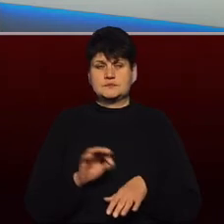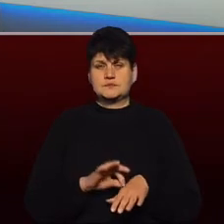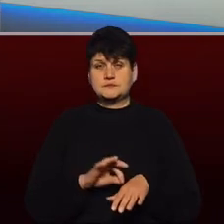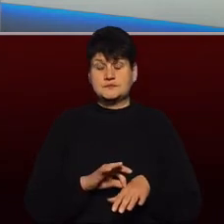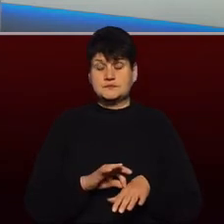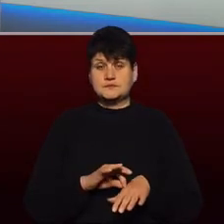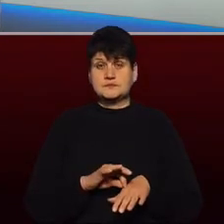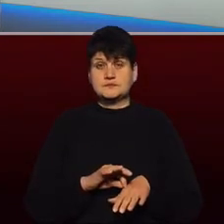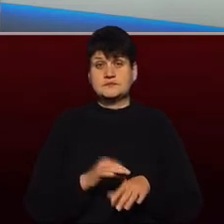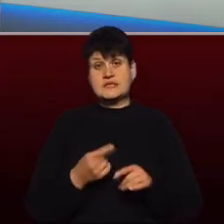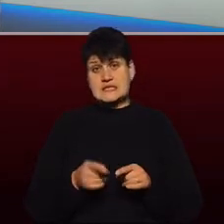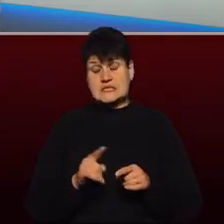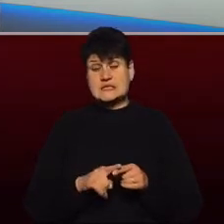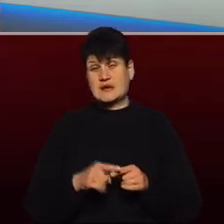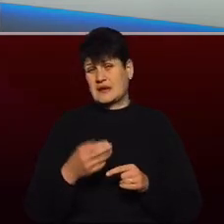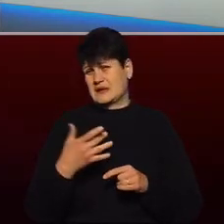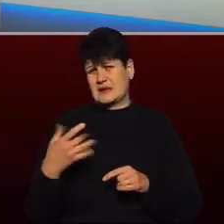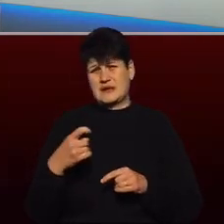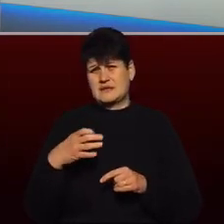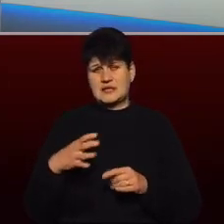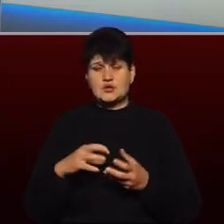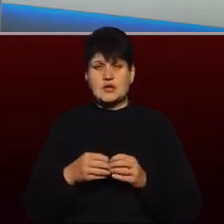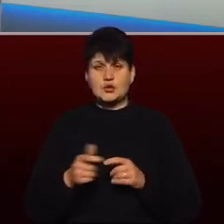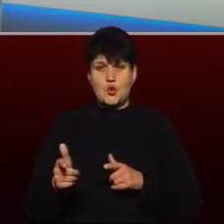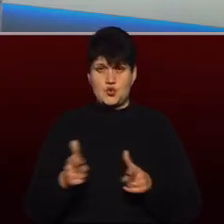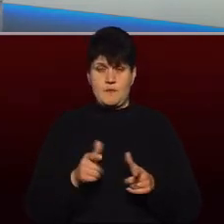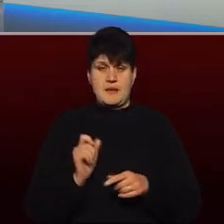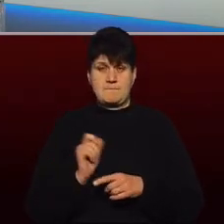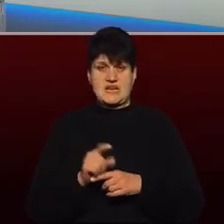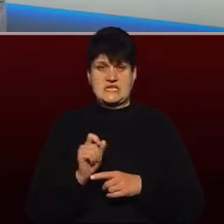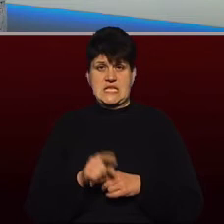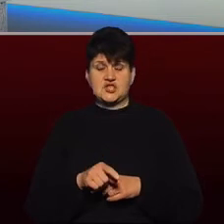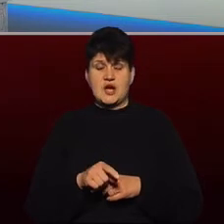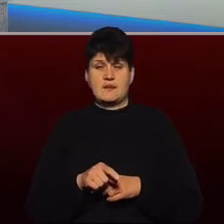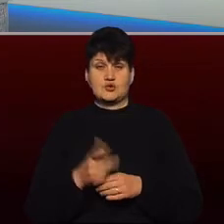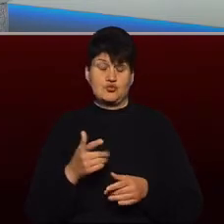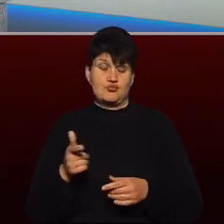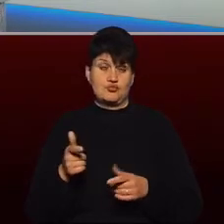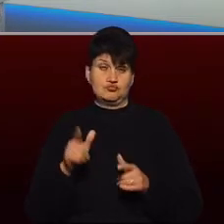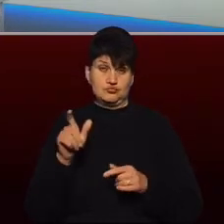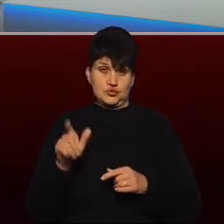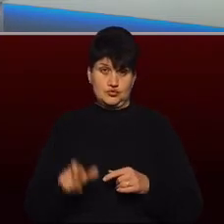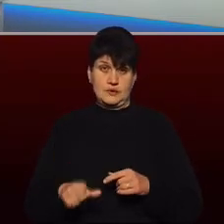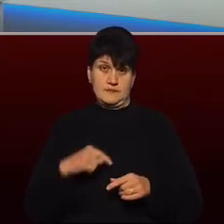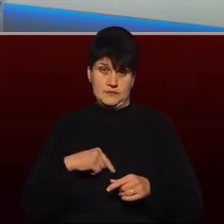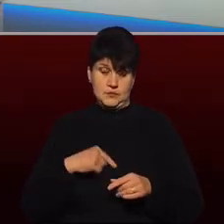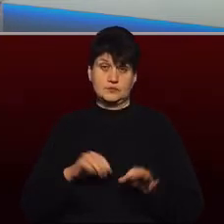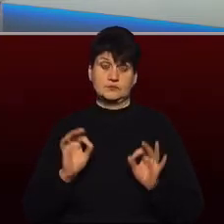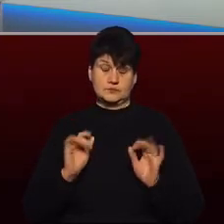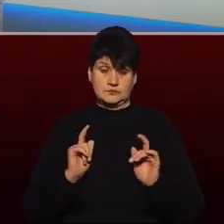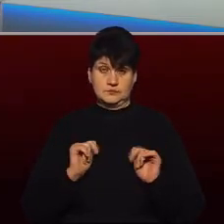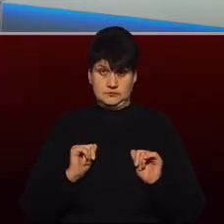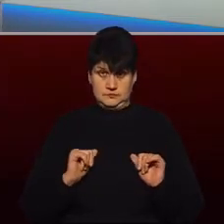буквально пару хвилин, результати готові. Ми призначаємо, якщо пацієнт психологічно готовий до цього,